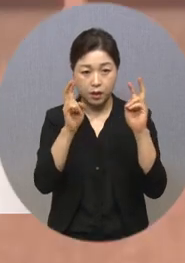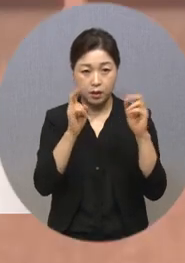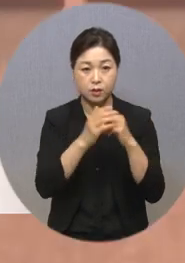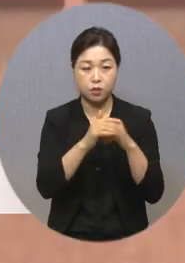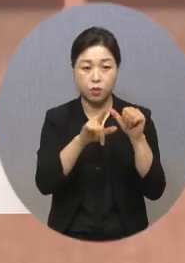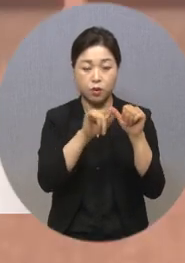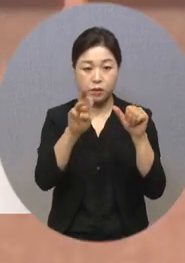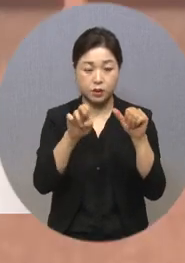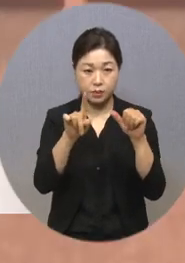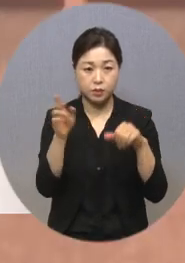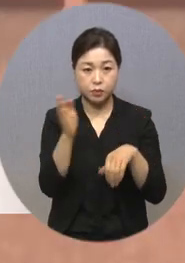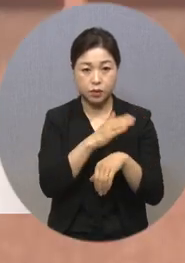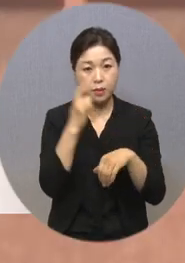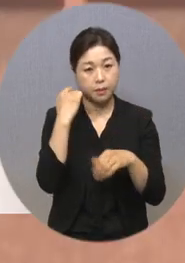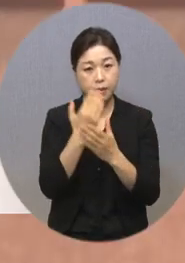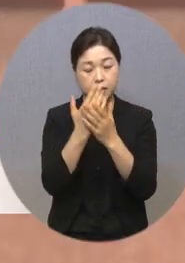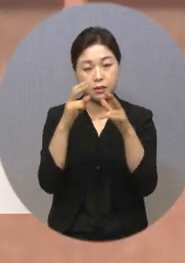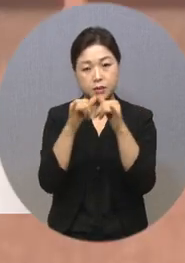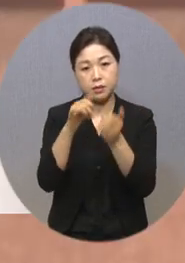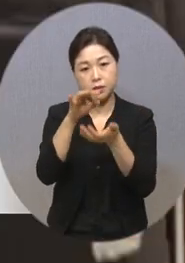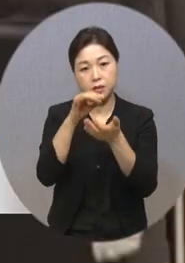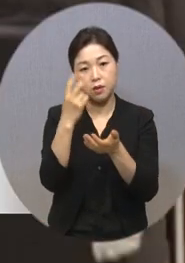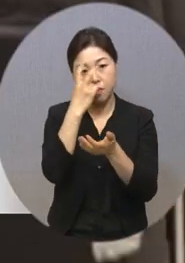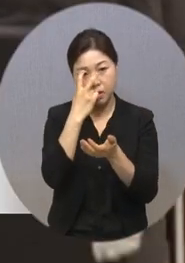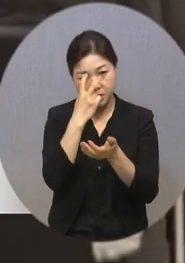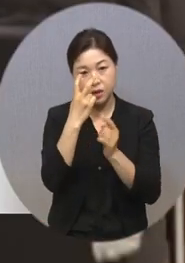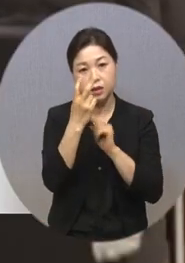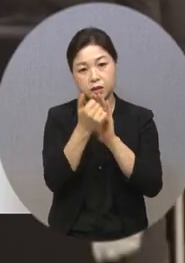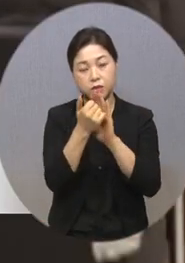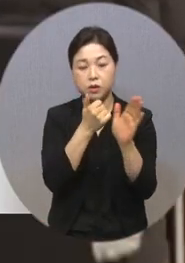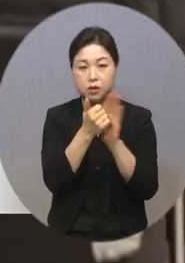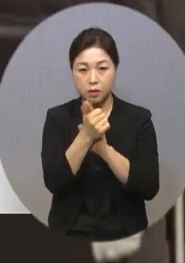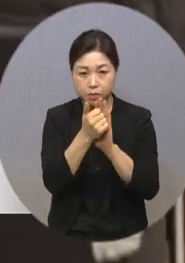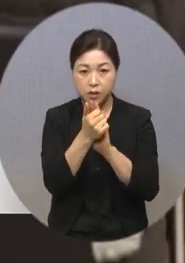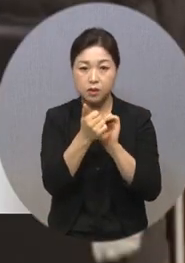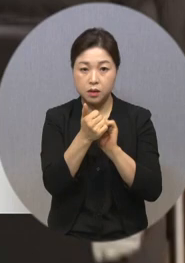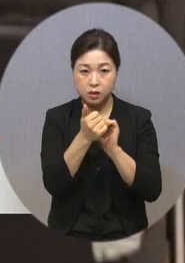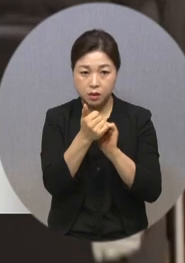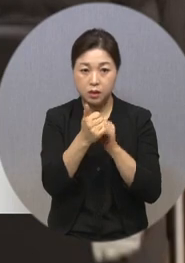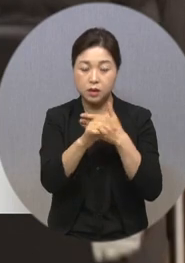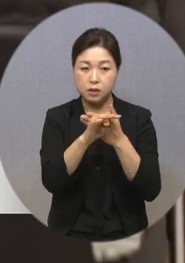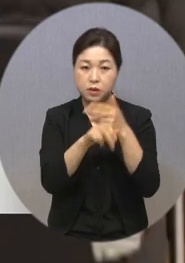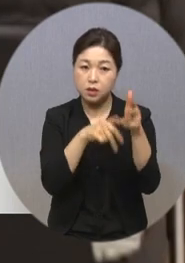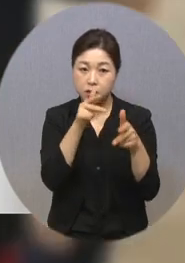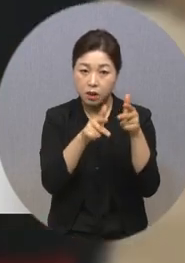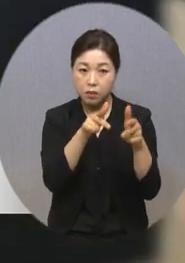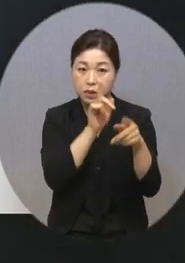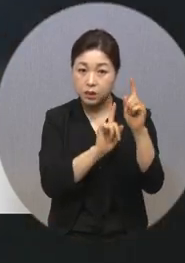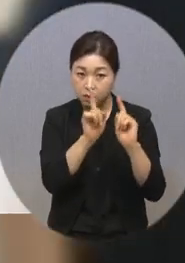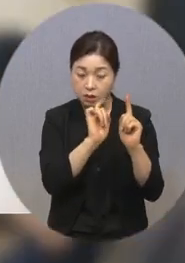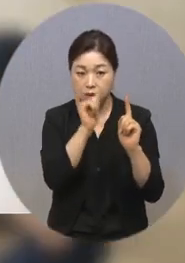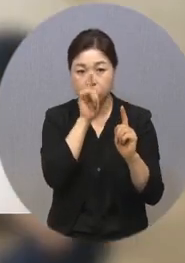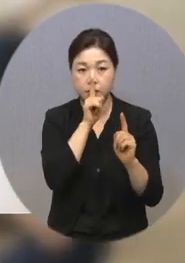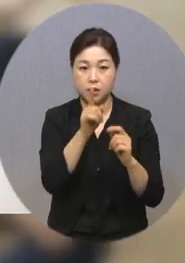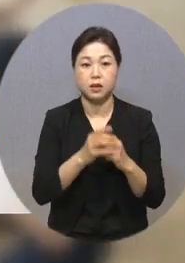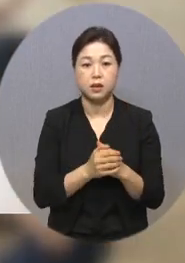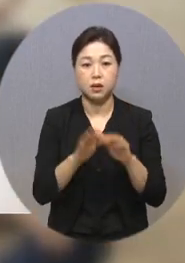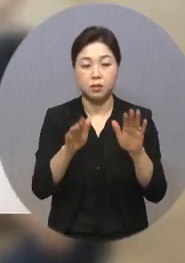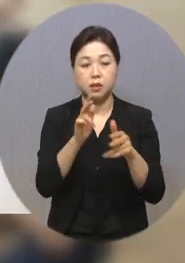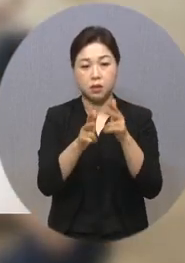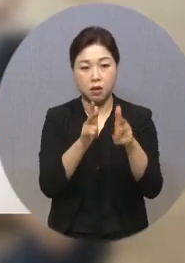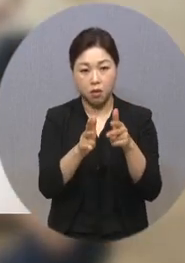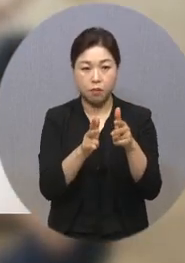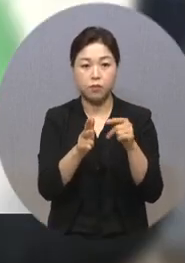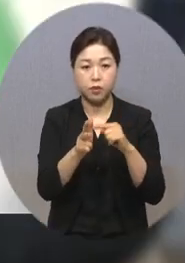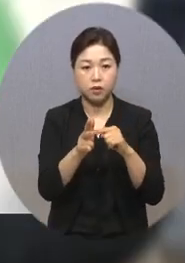발달장애 인재상 관리 지원 서비스 시범 사업 신청서를 접수 받는다고 밝혔습니다 이번 사업은 금정